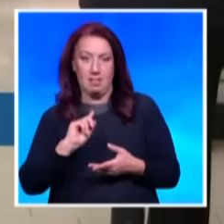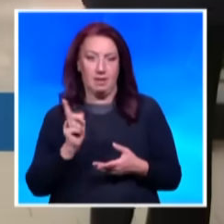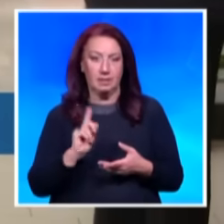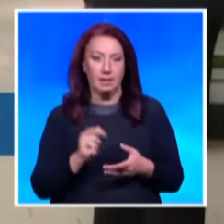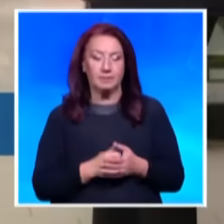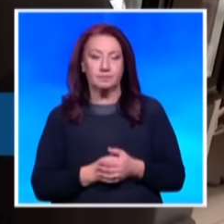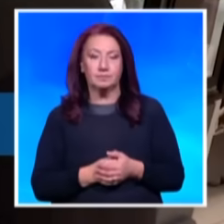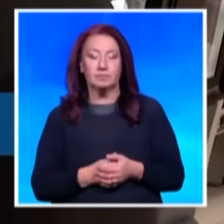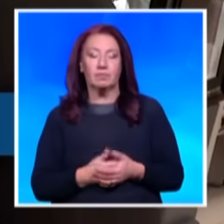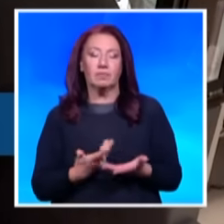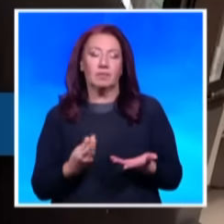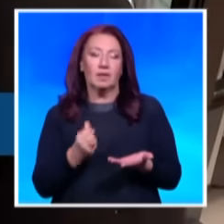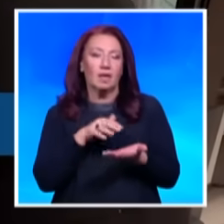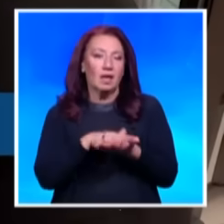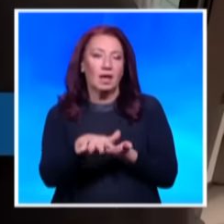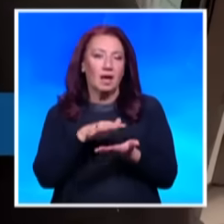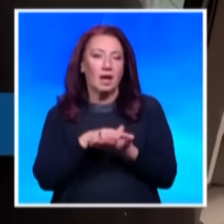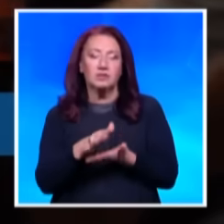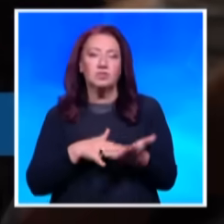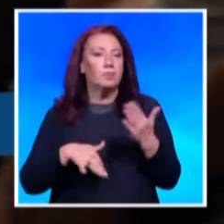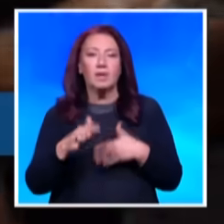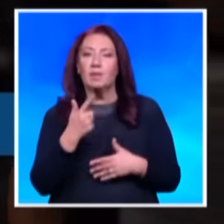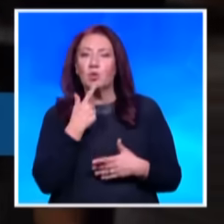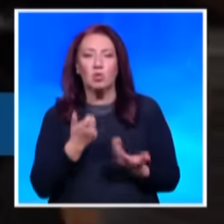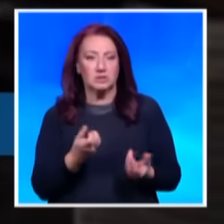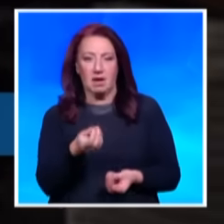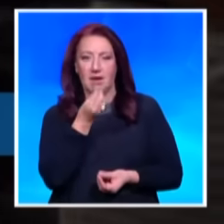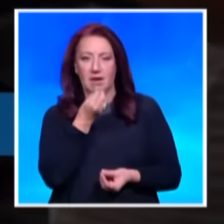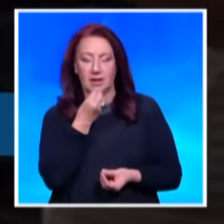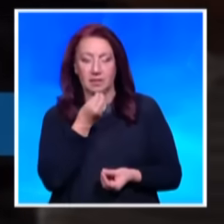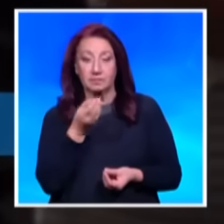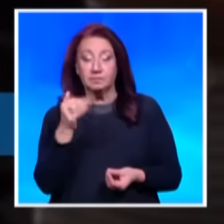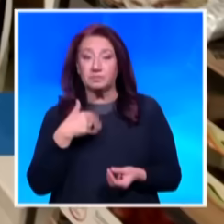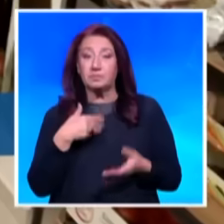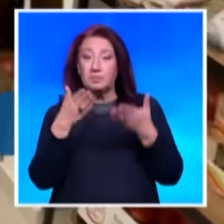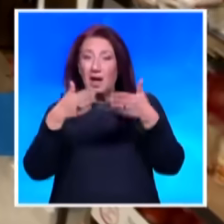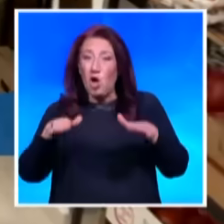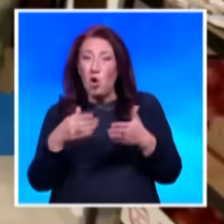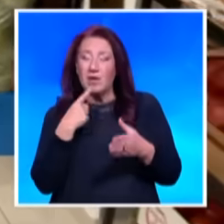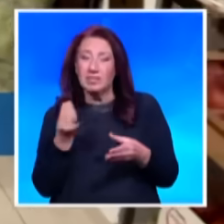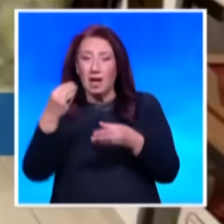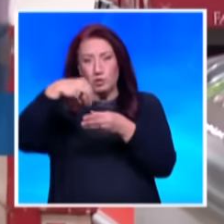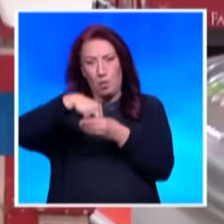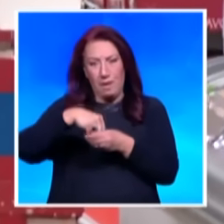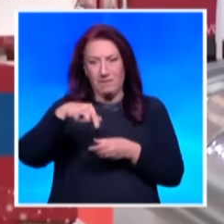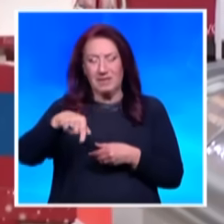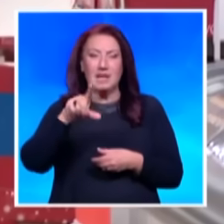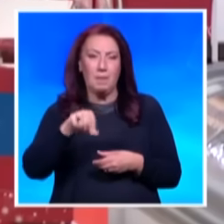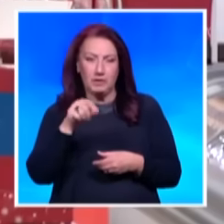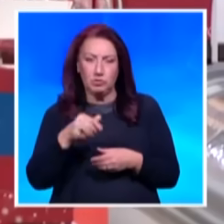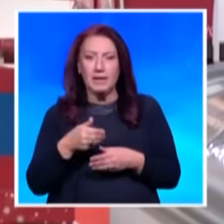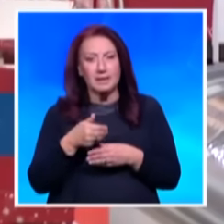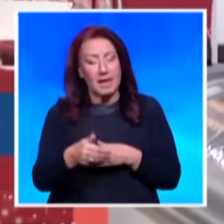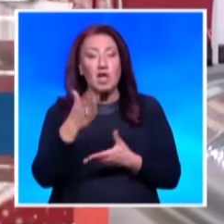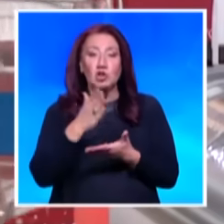Харчим най-много за храна през сметна националната статистика. Ще има ли коледни добавки за пенсионерите? Ясно до седмица.